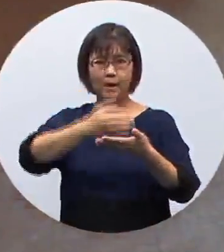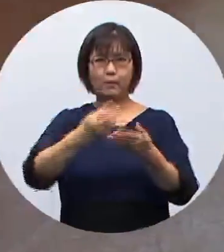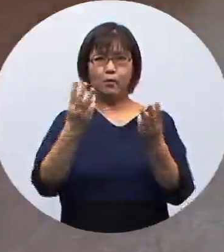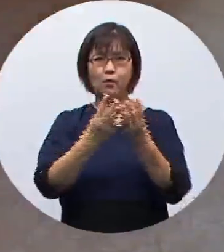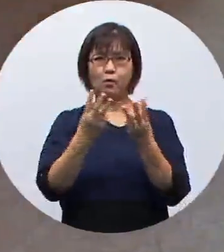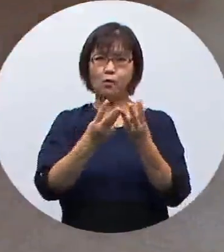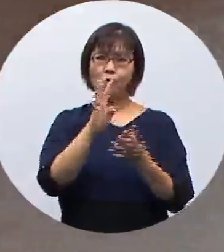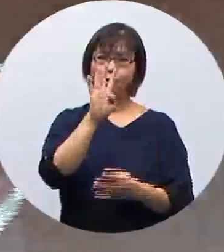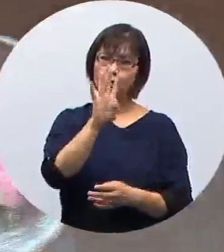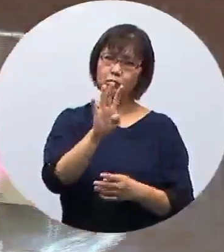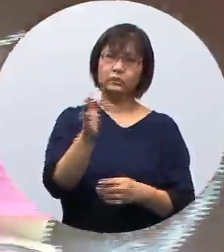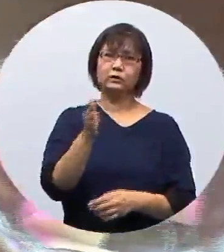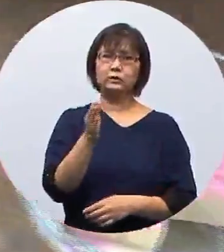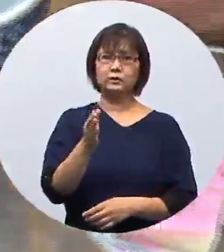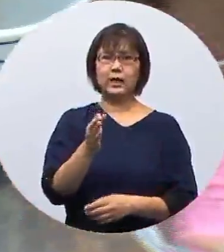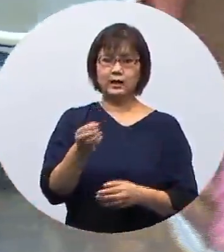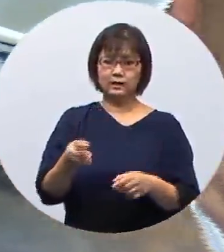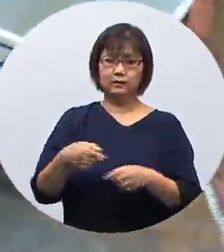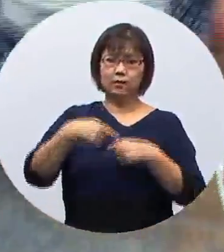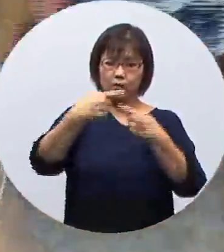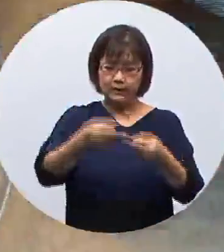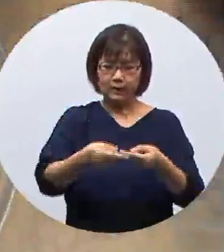はい、 はい、